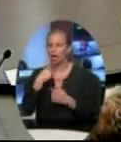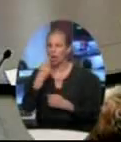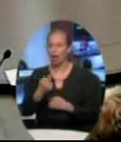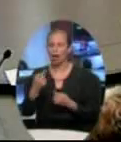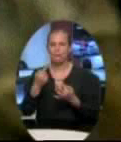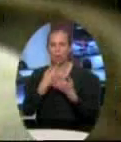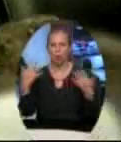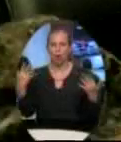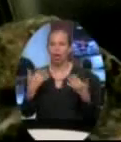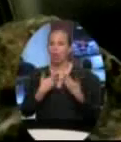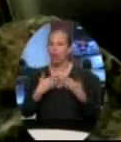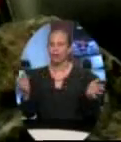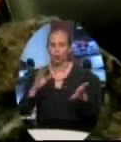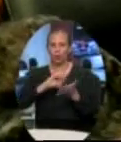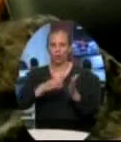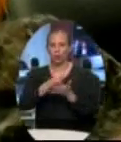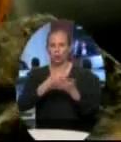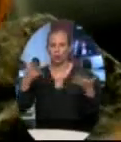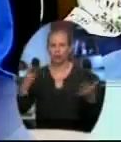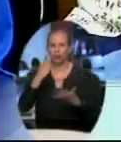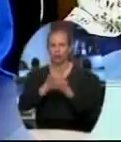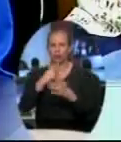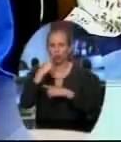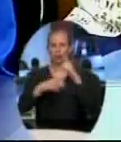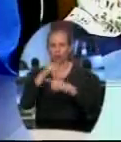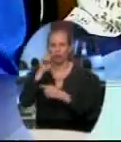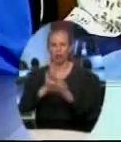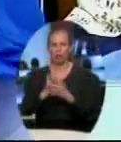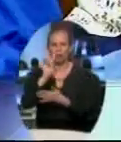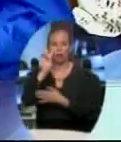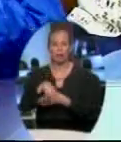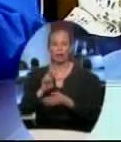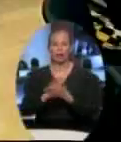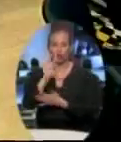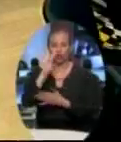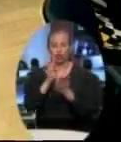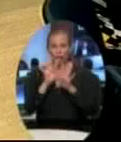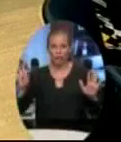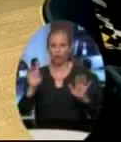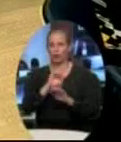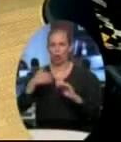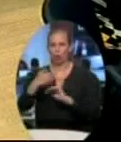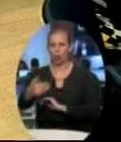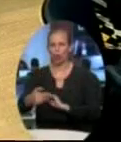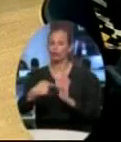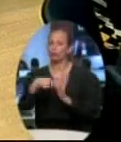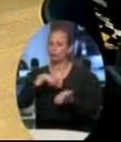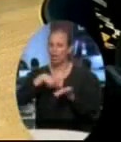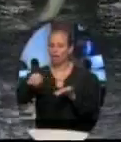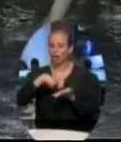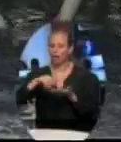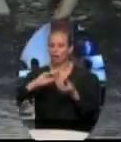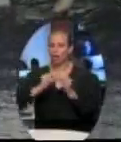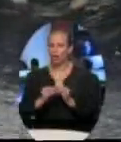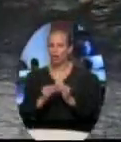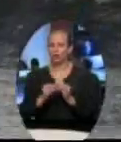את החוזים המנופחים כבר בשנת 2019, ולא מאוחר יותר כפי שתוכנן, כדי לתקנם ולחסוך עלויות